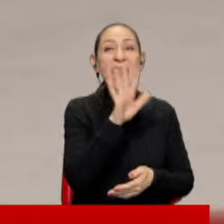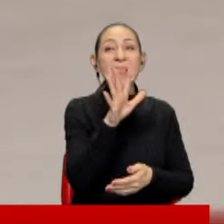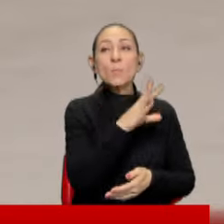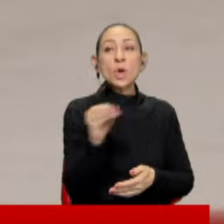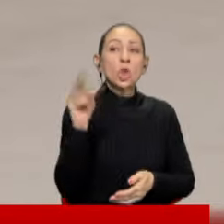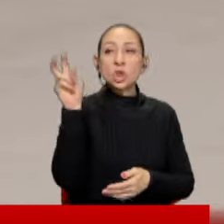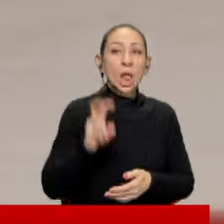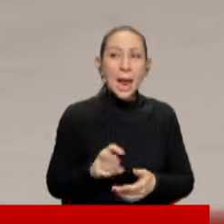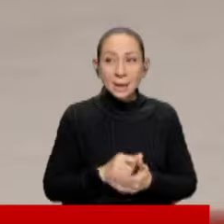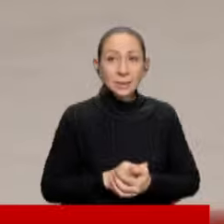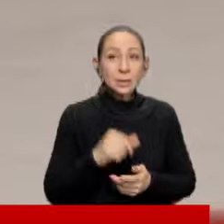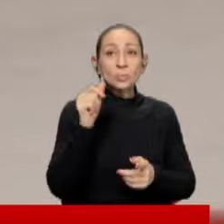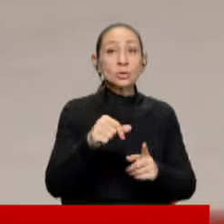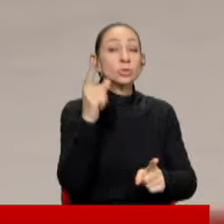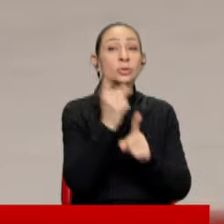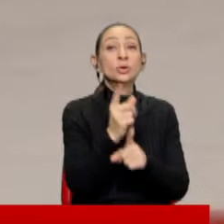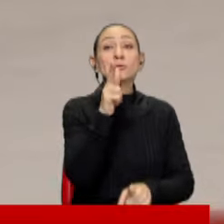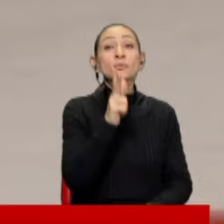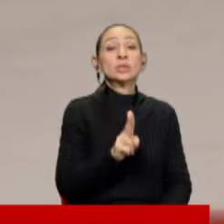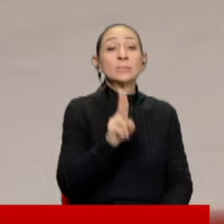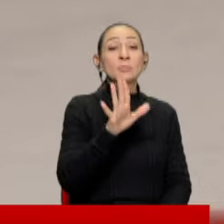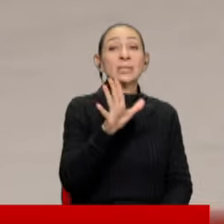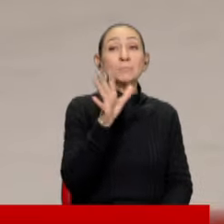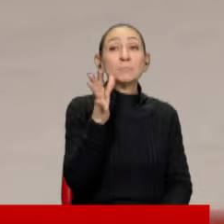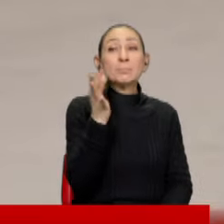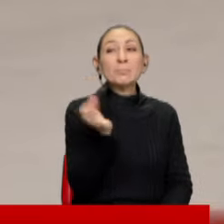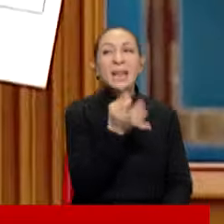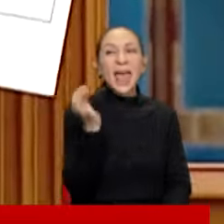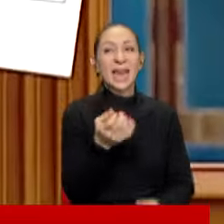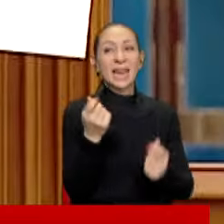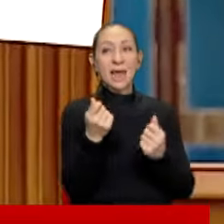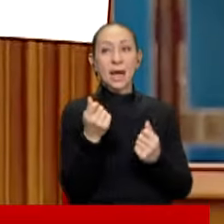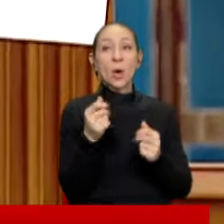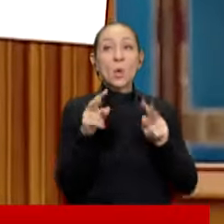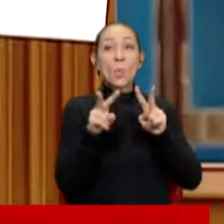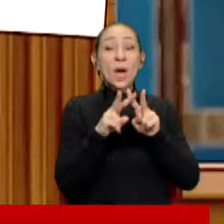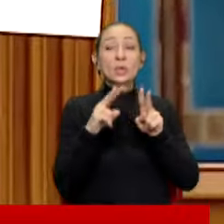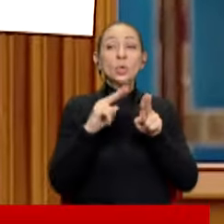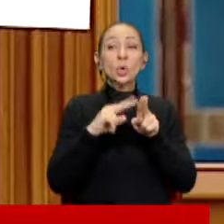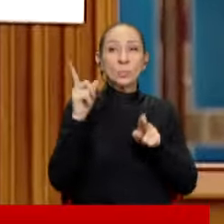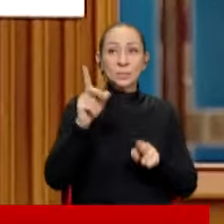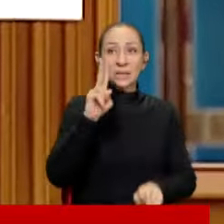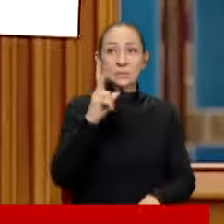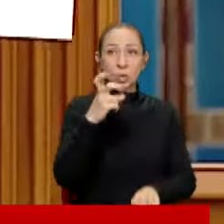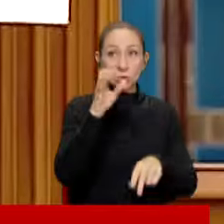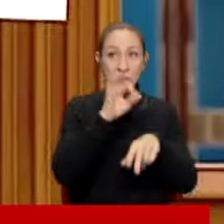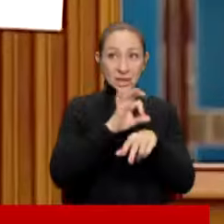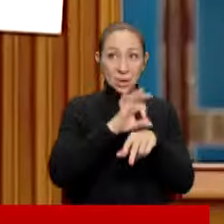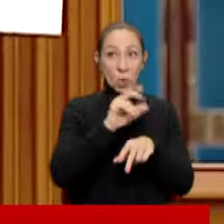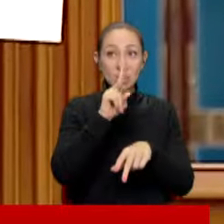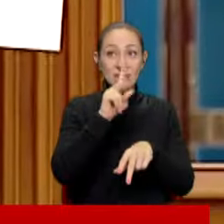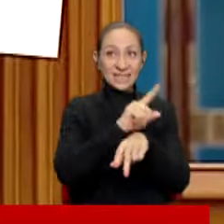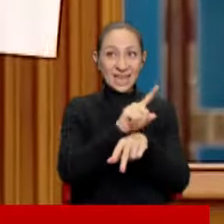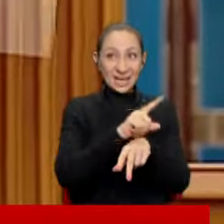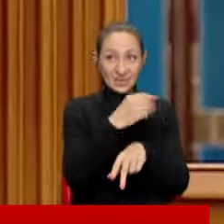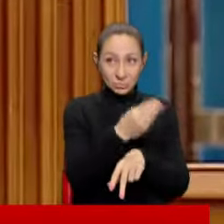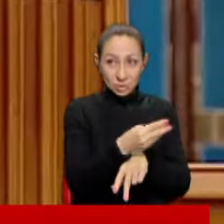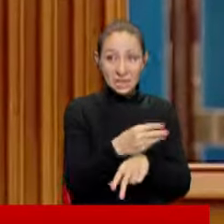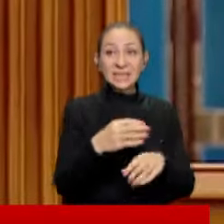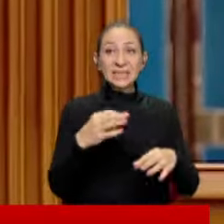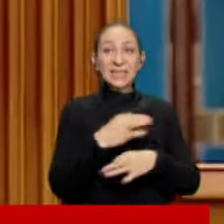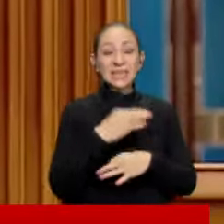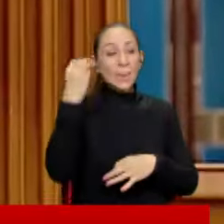milyon dolar. Bugünkü kurla 375 milyar lira. Murat Kurum 29 dakika 12 saniye verilmiş.